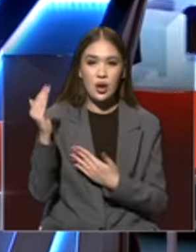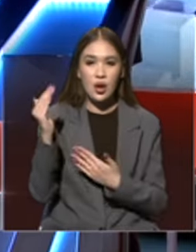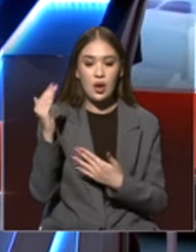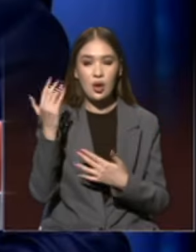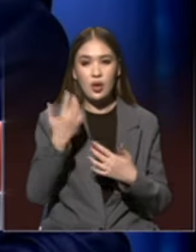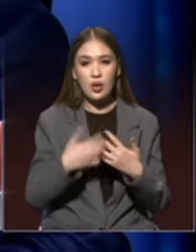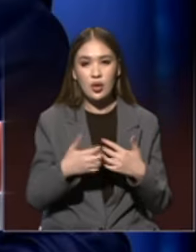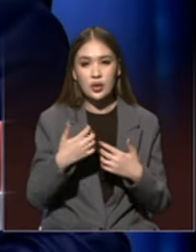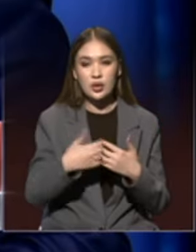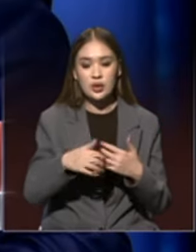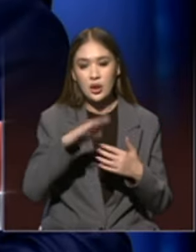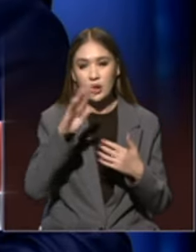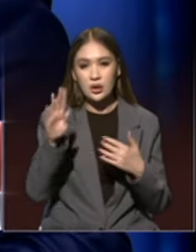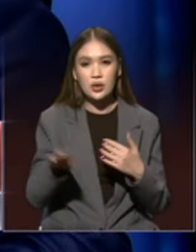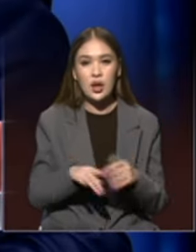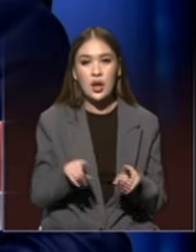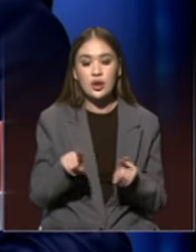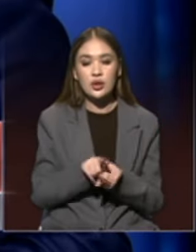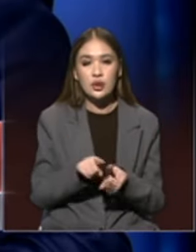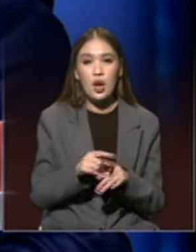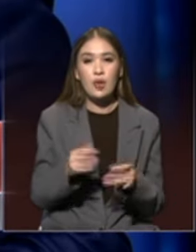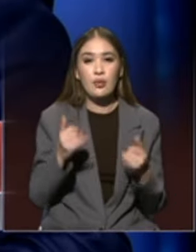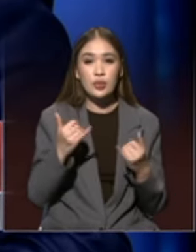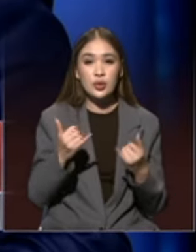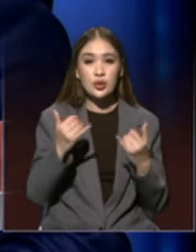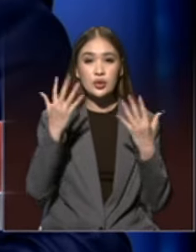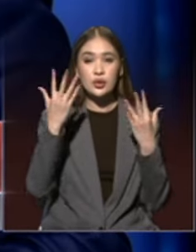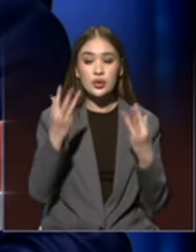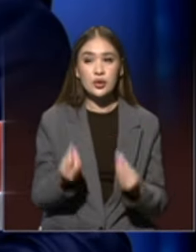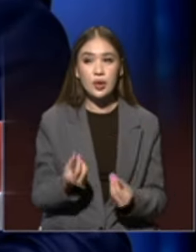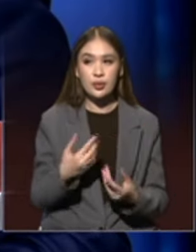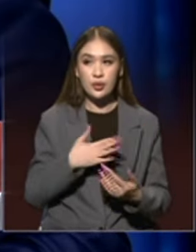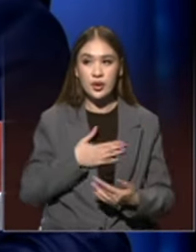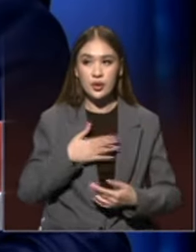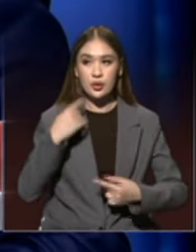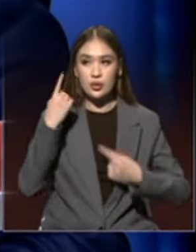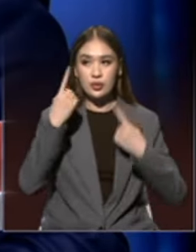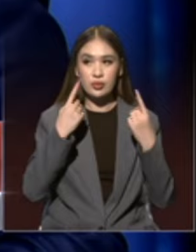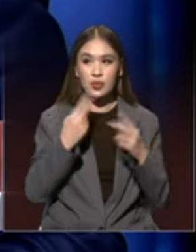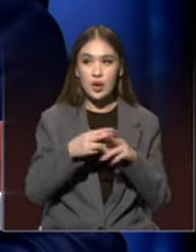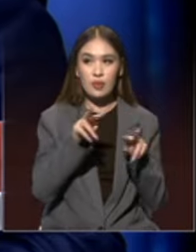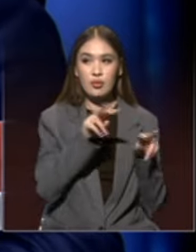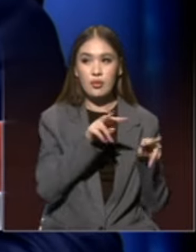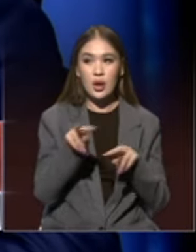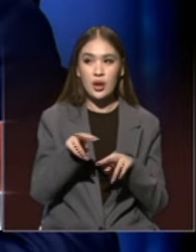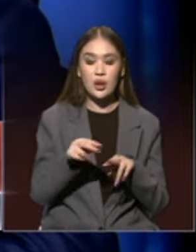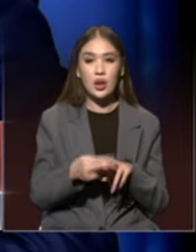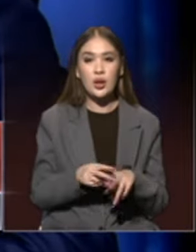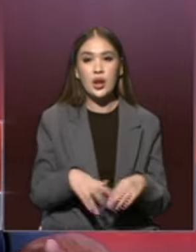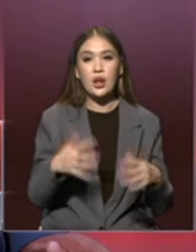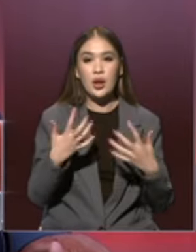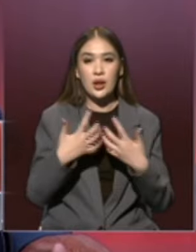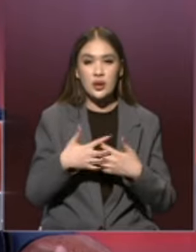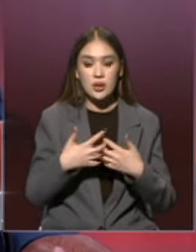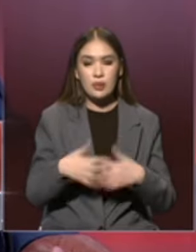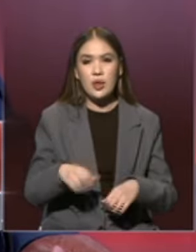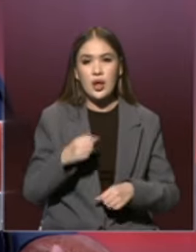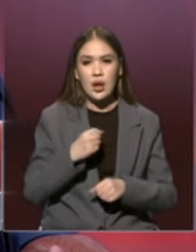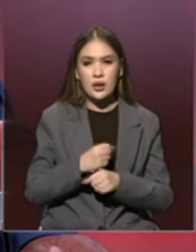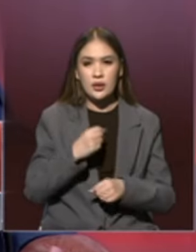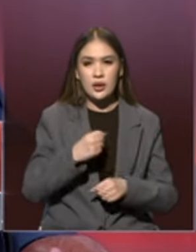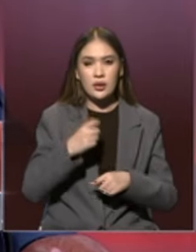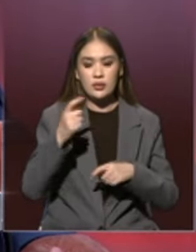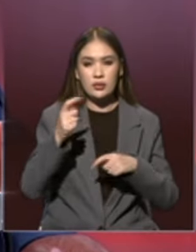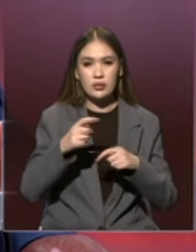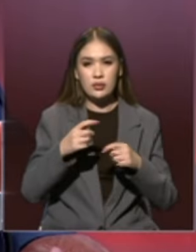төменгі шенеуніктер. Сондықтан бүгінгі осы мәселеде бар ғой, менің ойымша. Әлгі бақылау, есеп, қатаң тәртіппен осы мәселені